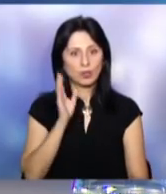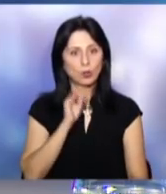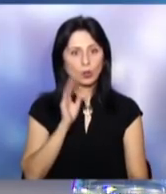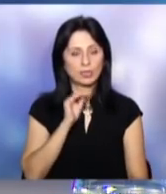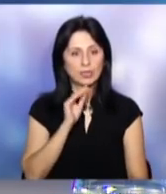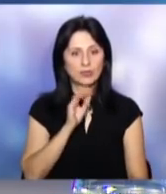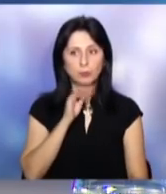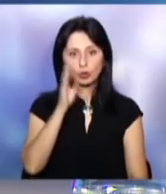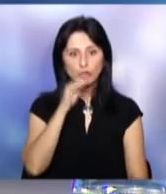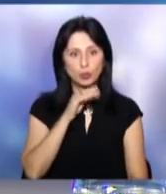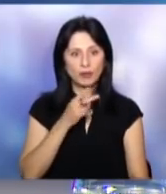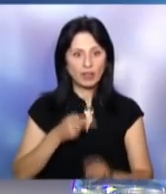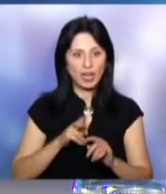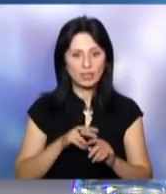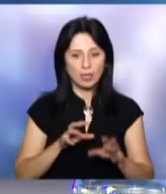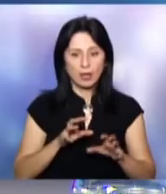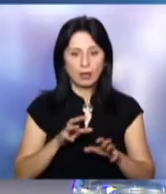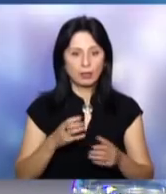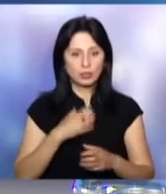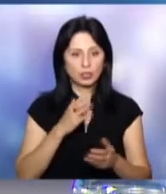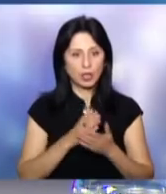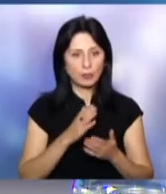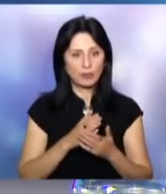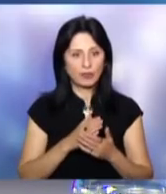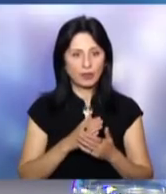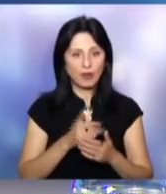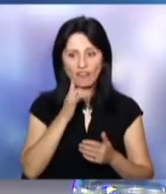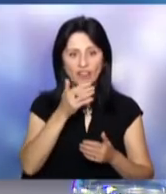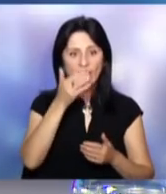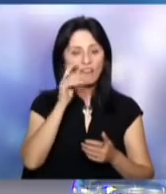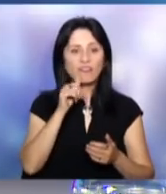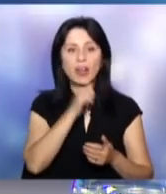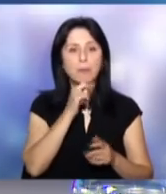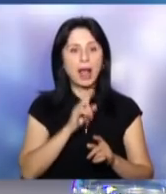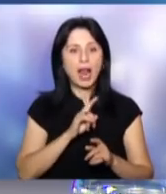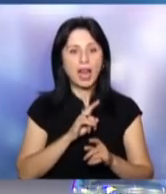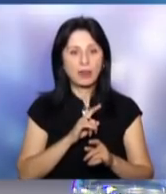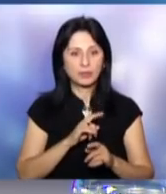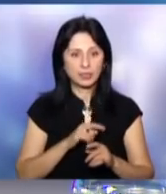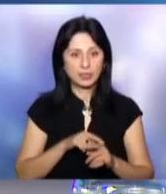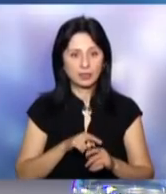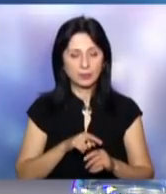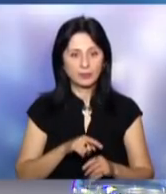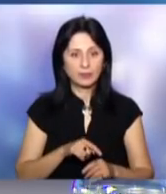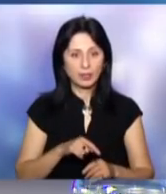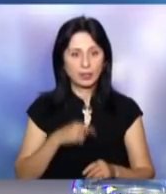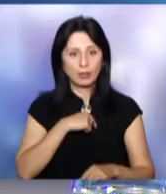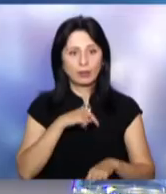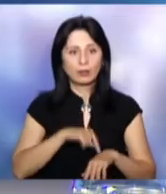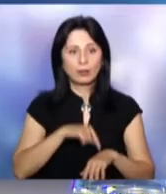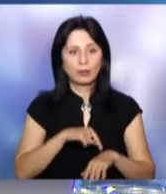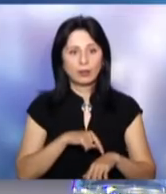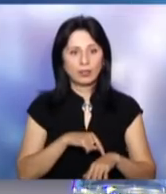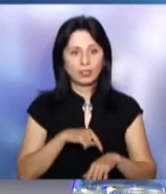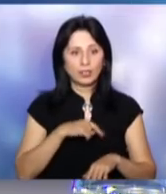როდესაც მშობელს ეს შფოთვა აქვს, ვერც ნიღბავს, მაგრამ ამავე დროს არასვენებს იმის დარდი,